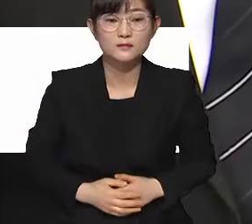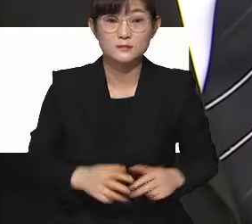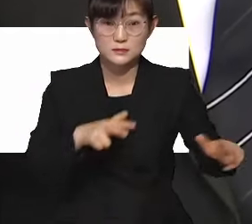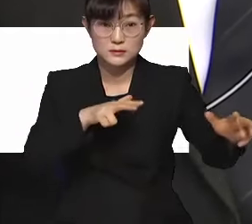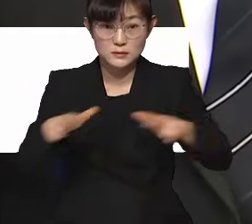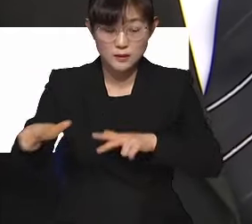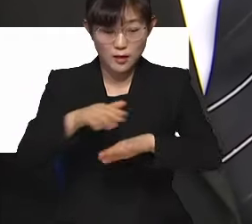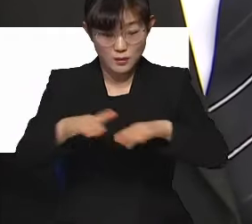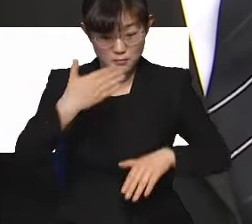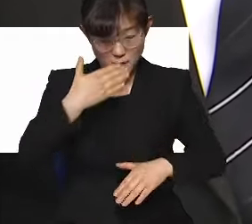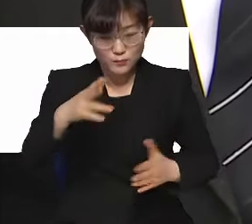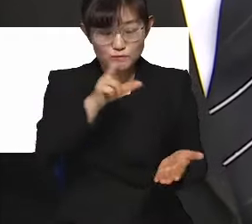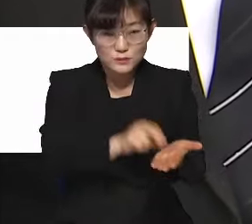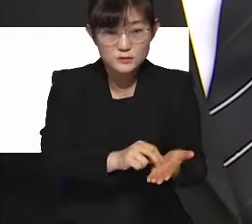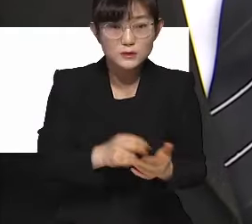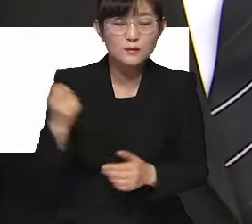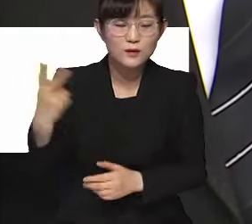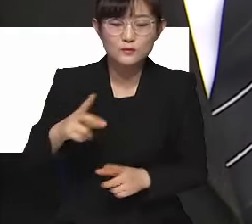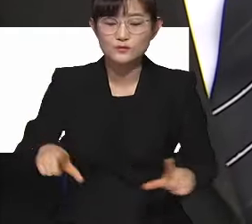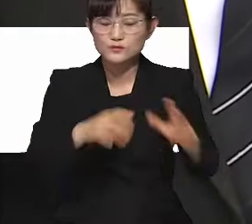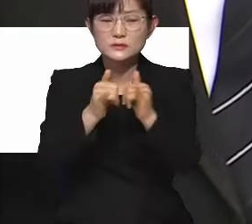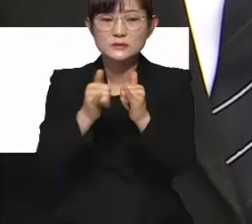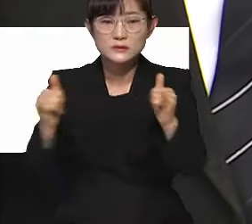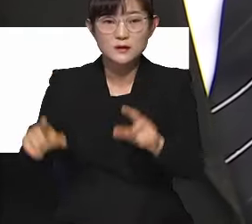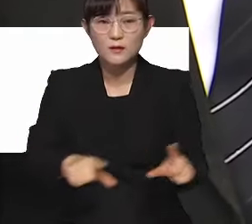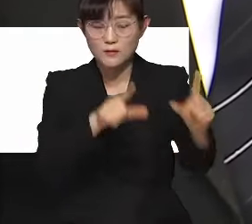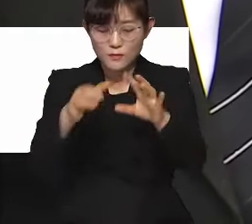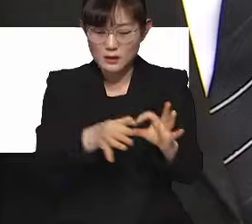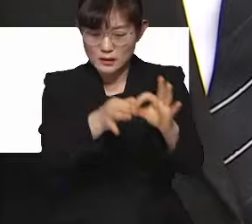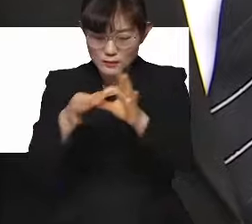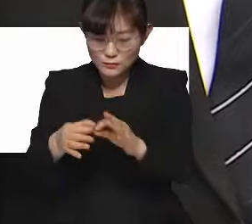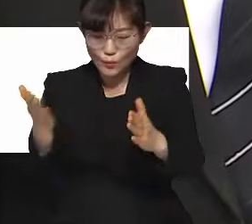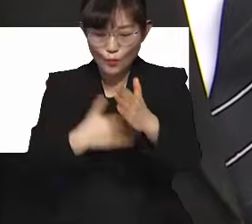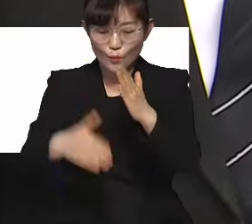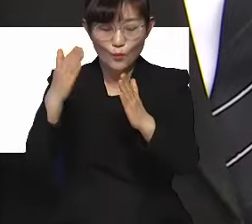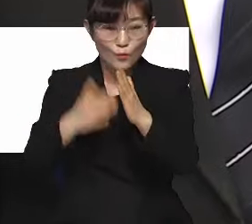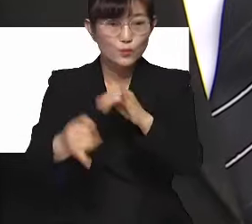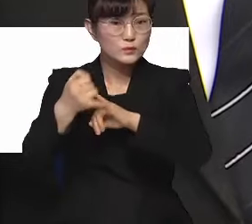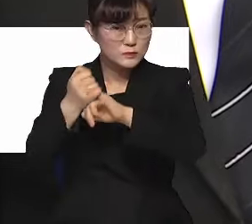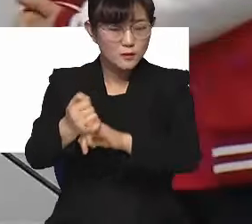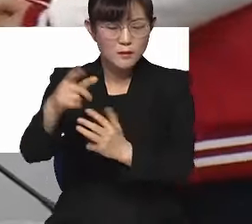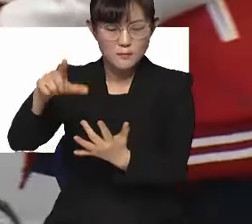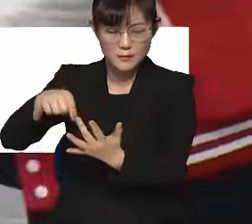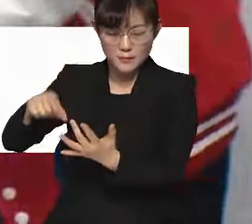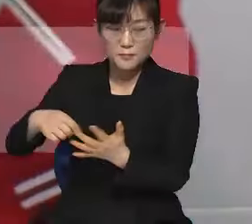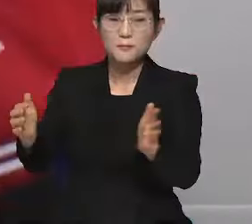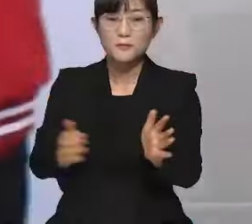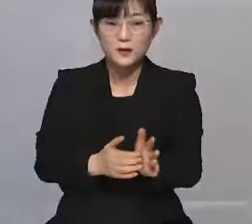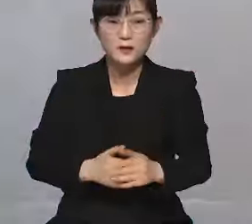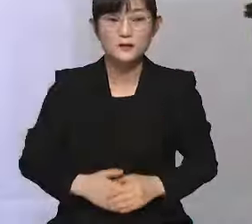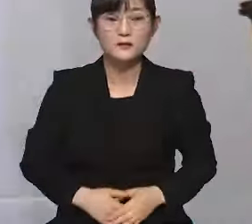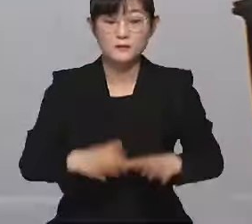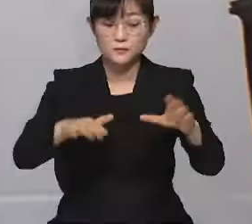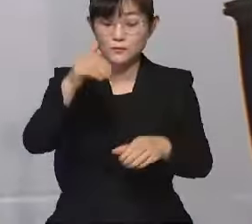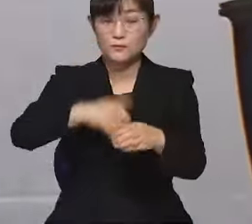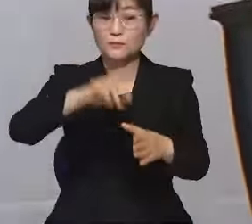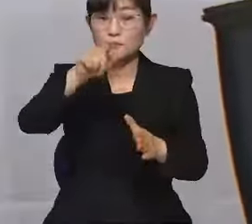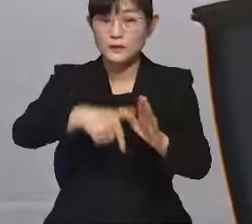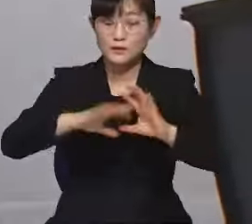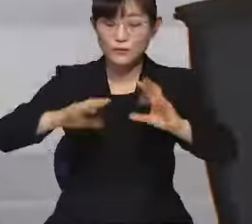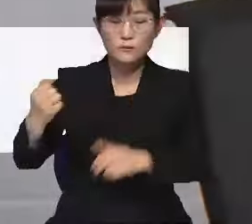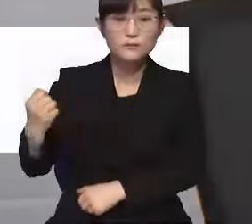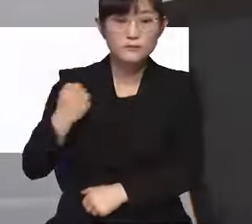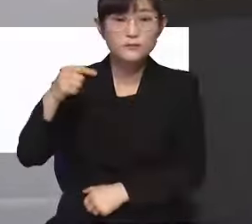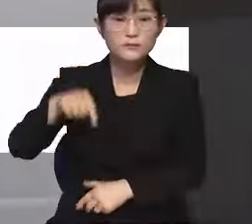실현이 가능한 주민생활과 밀접한 이런 공약들 위주 그렇게 가겠습니다. 이번 총선에서